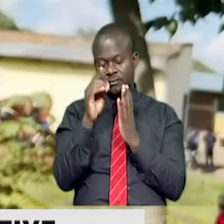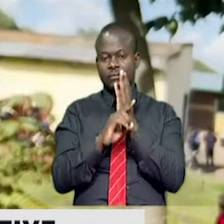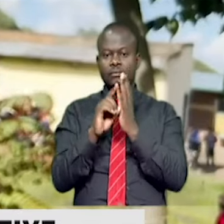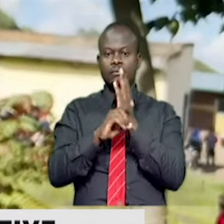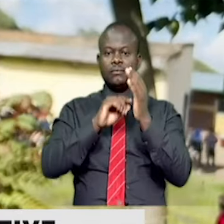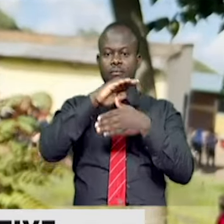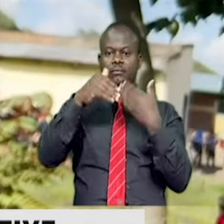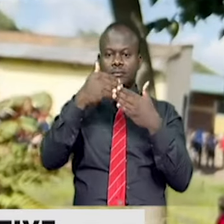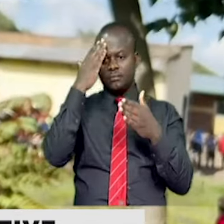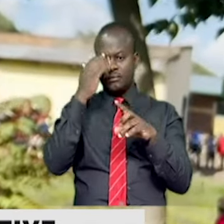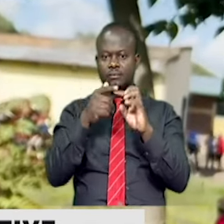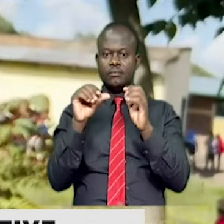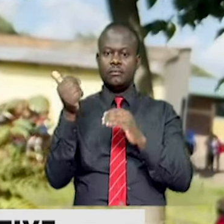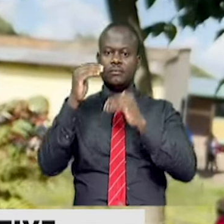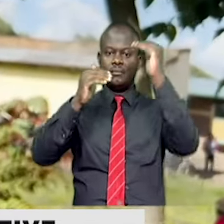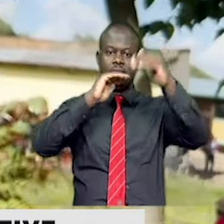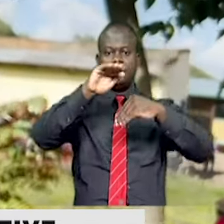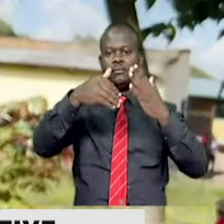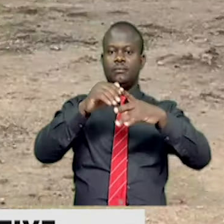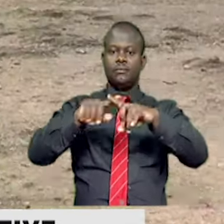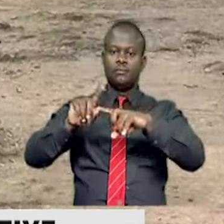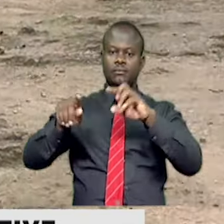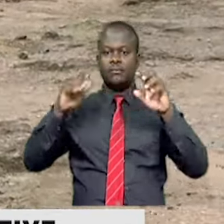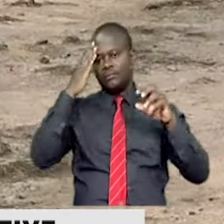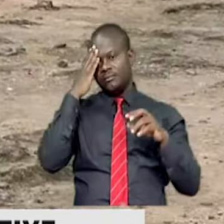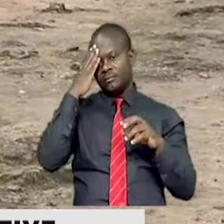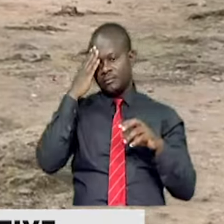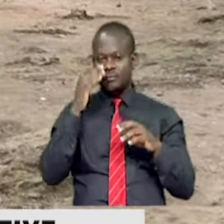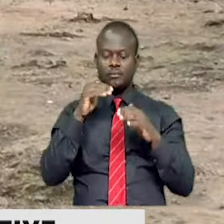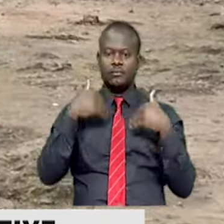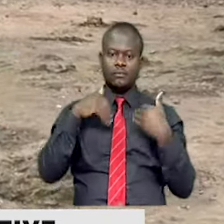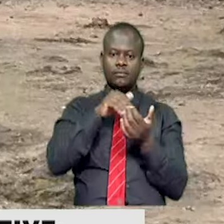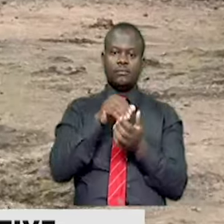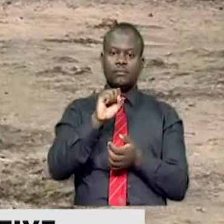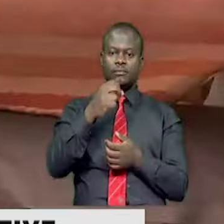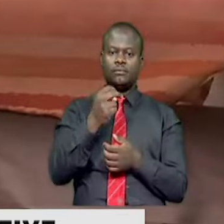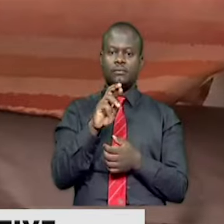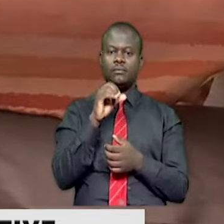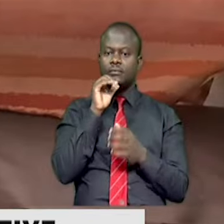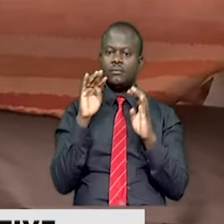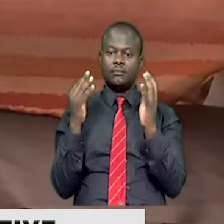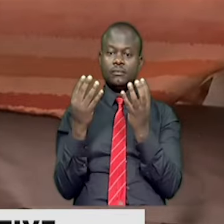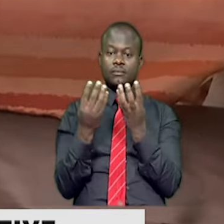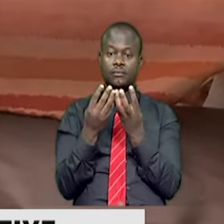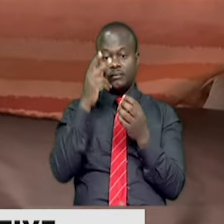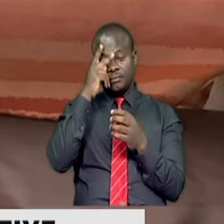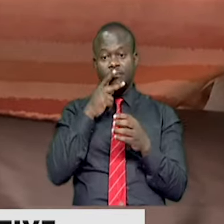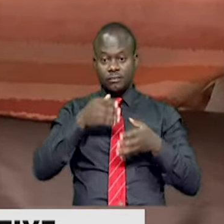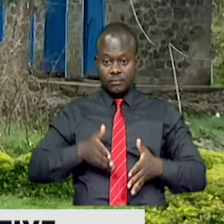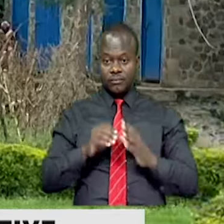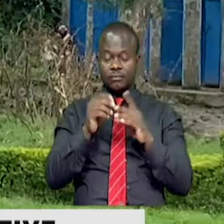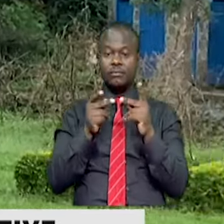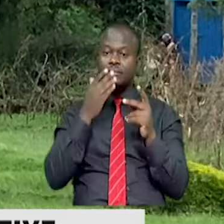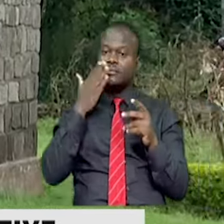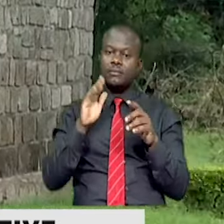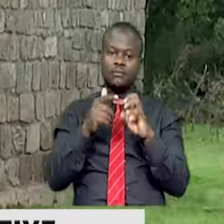karakizi ndetse n'izindi nzego zitandukanye zirakizi uretse kuba ikigo nderabuzima cya Shingiro kitazitiye ababyeyi bakaba babyarira mu mfunganwa